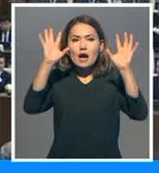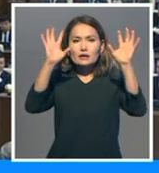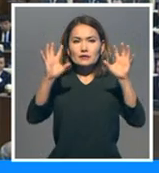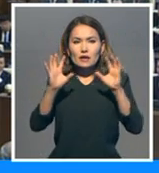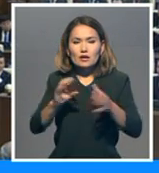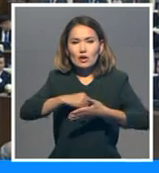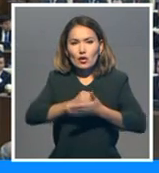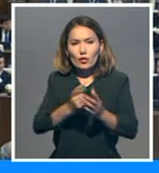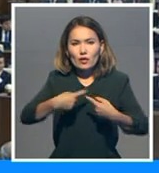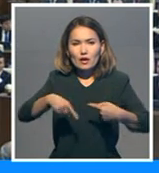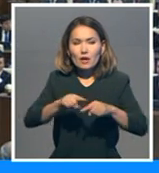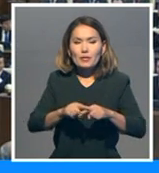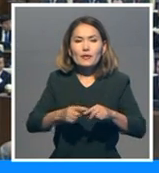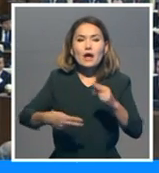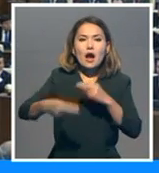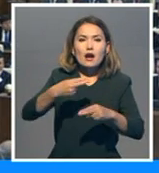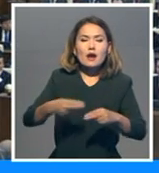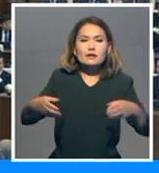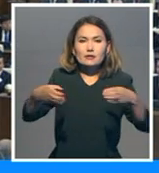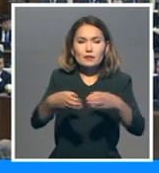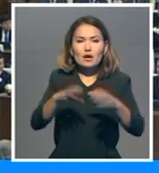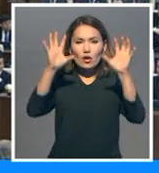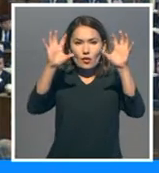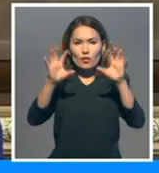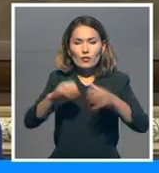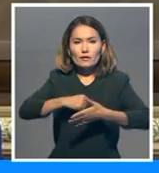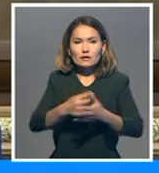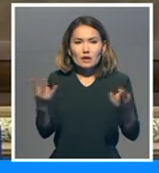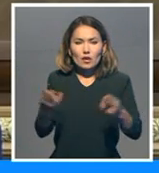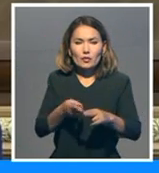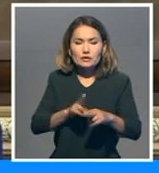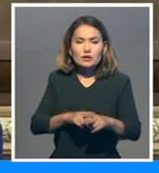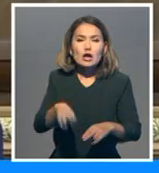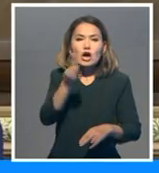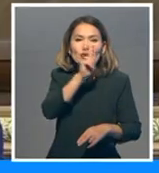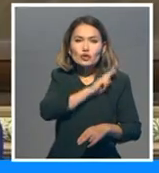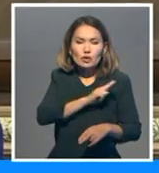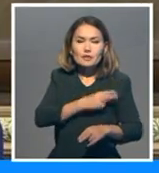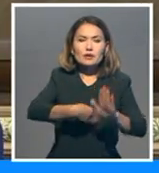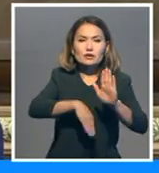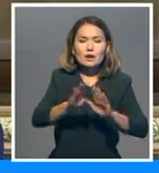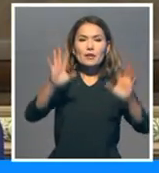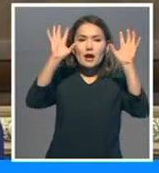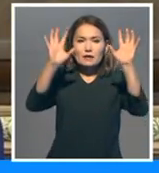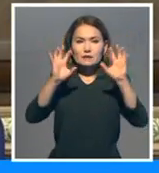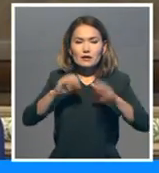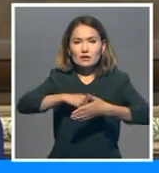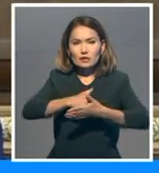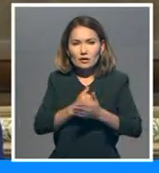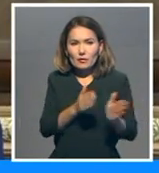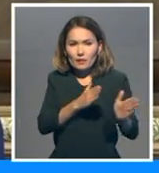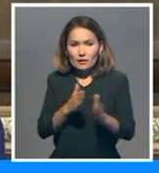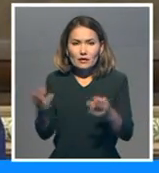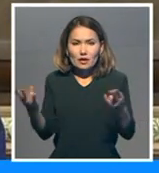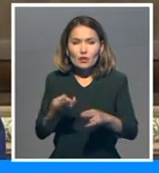орган кәсіпкерлік кодексін қабылдауы керек. Көп ұзамай арбитражды институттардың қалыптасуы үшін заңдық негіз қалыптасуы шарт.